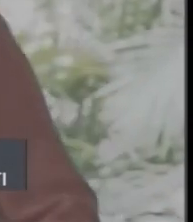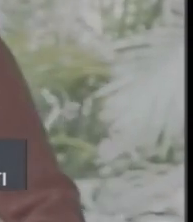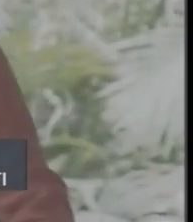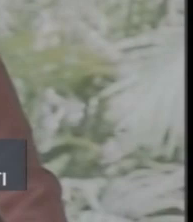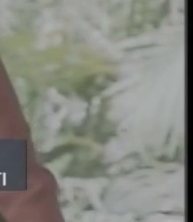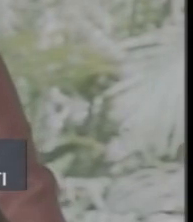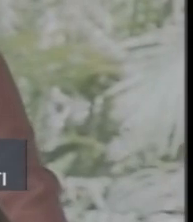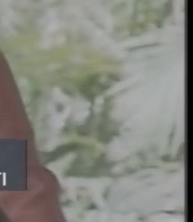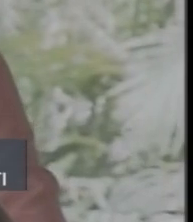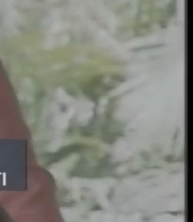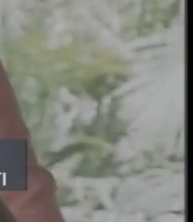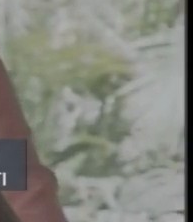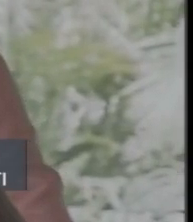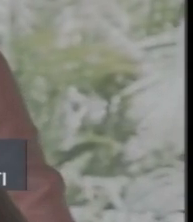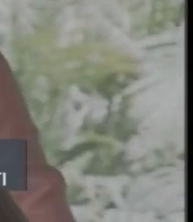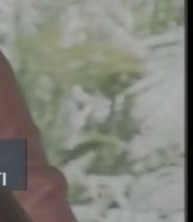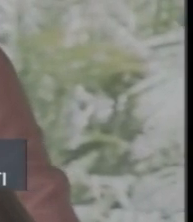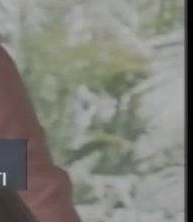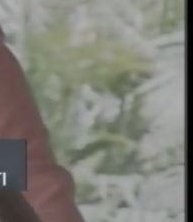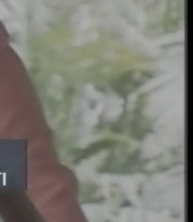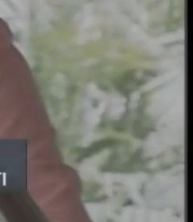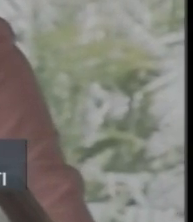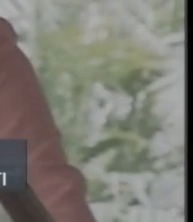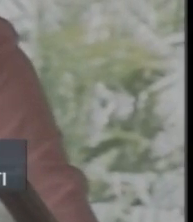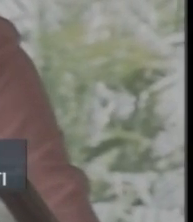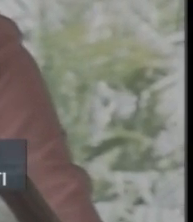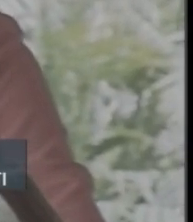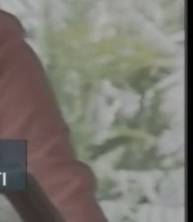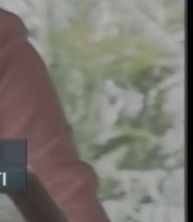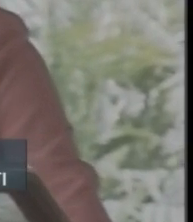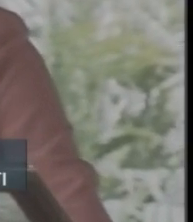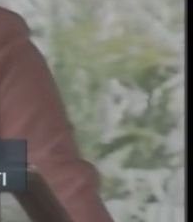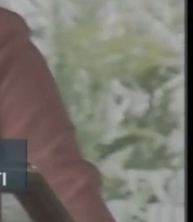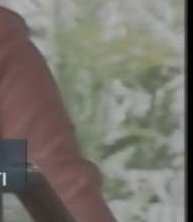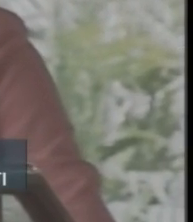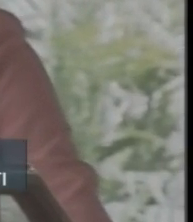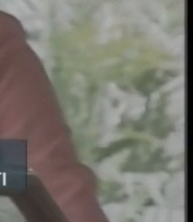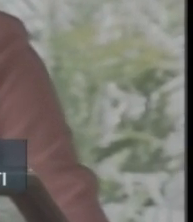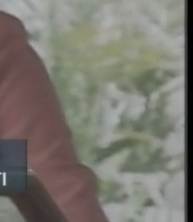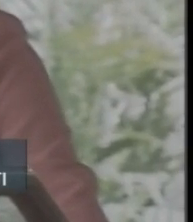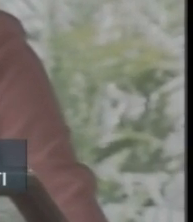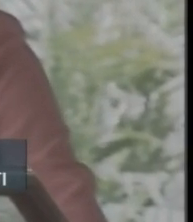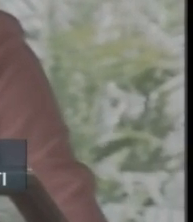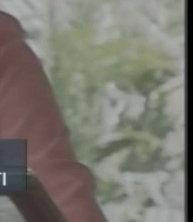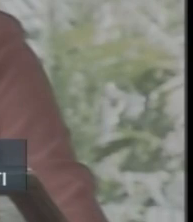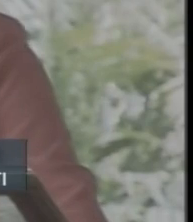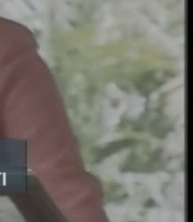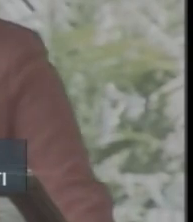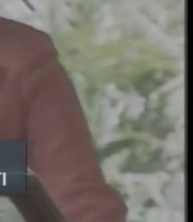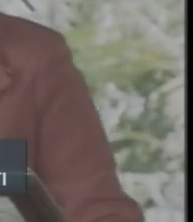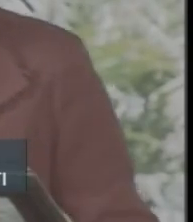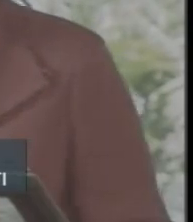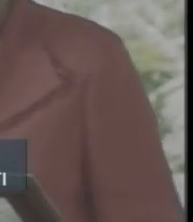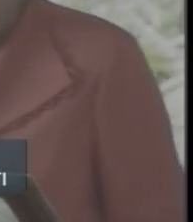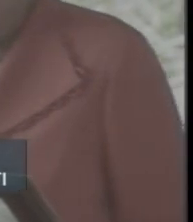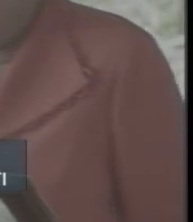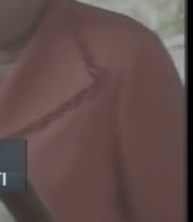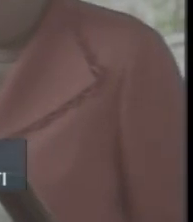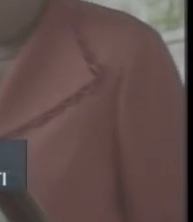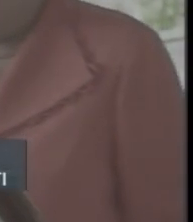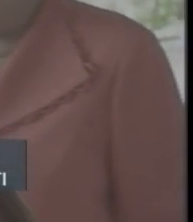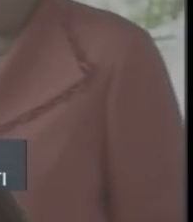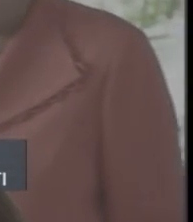Le Brésil veut contribuer au développement à long terme de Haïti de façon durable et à long terme.